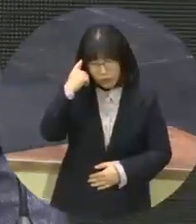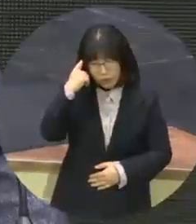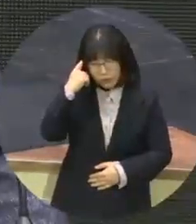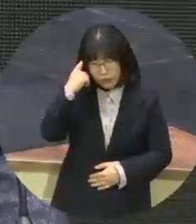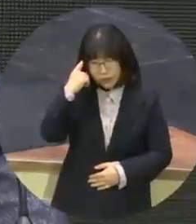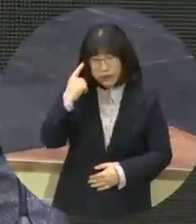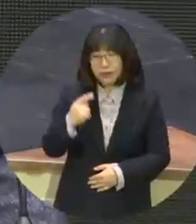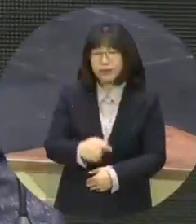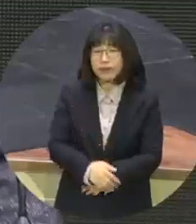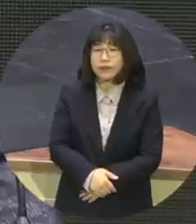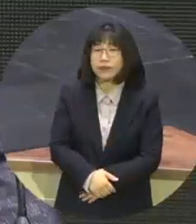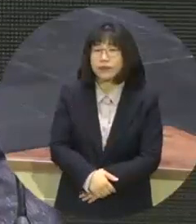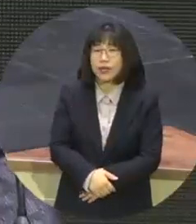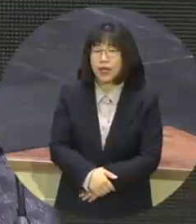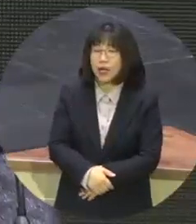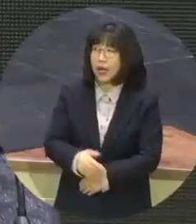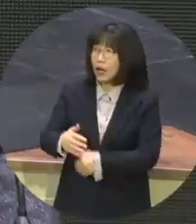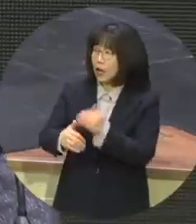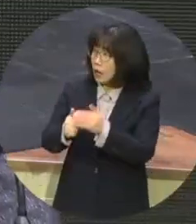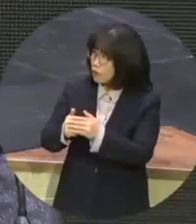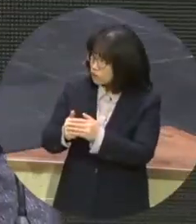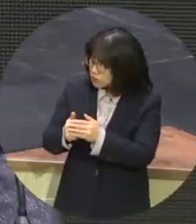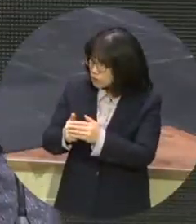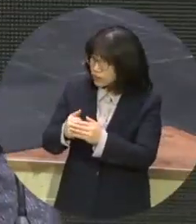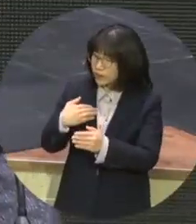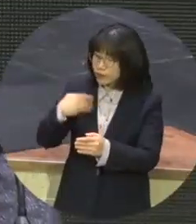그렇게 생각하셔요. 내하고 안 맞으면 아니야.